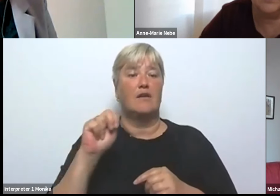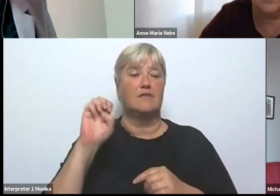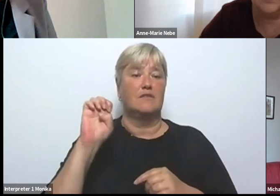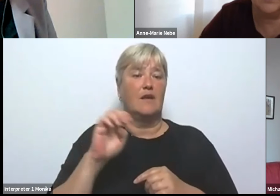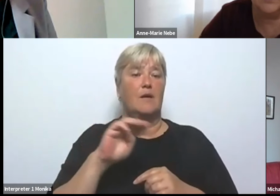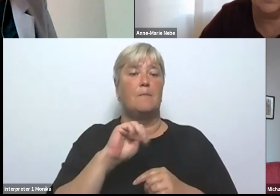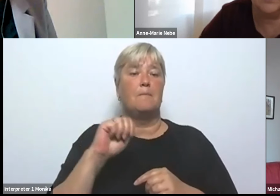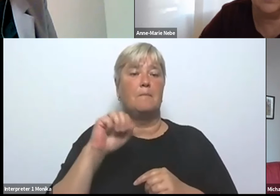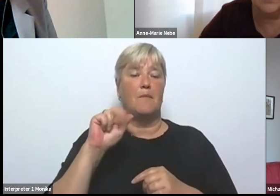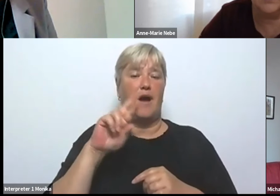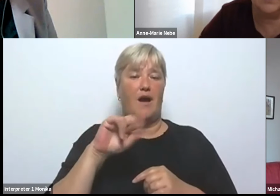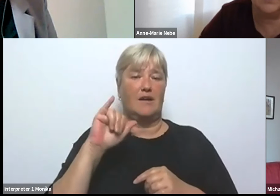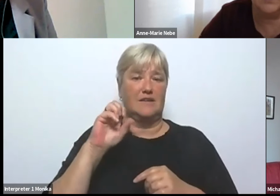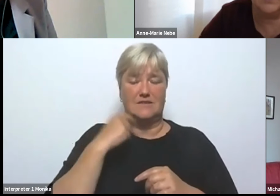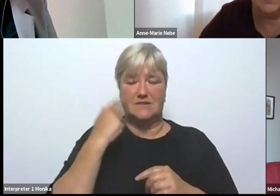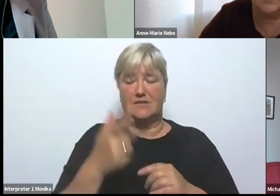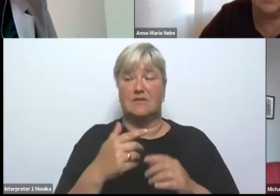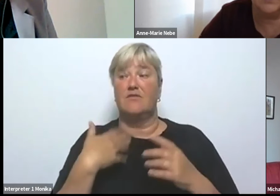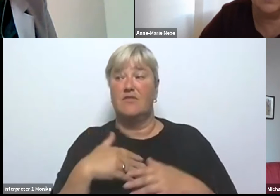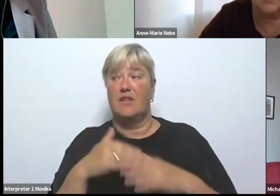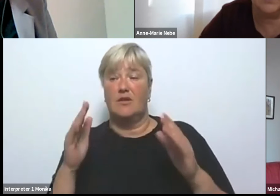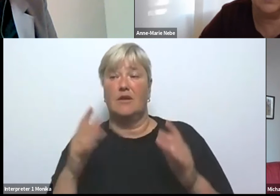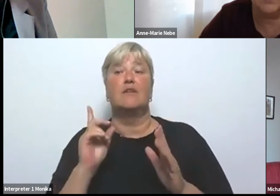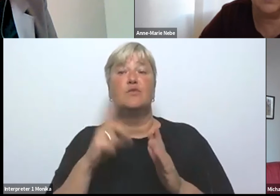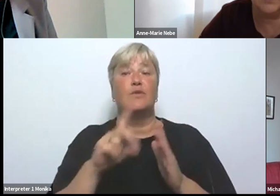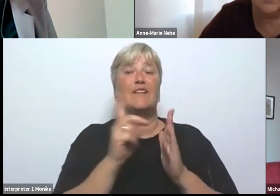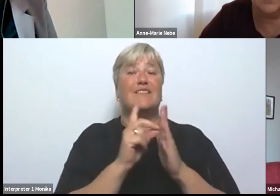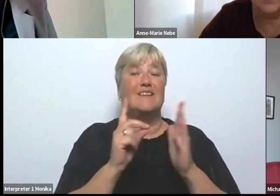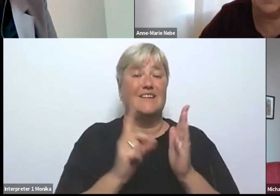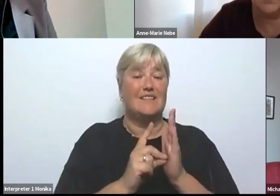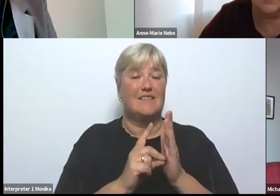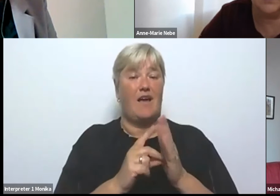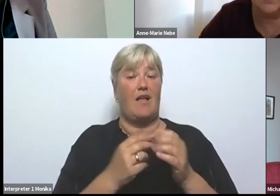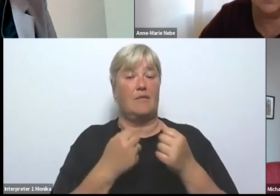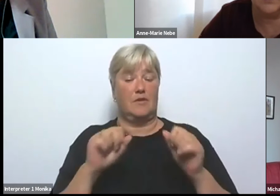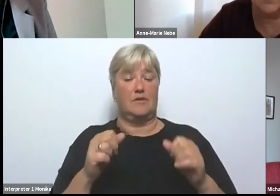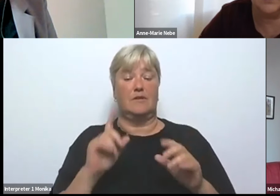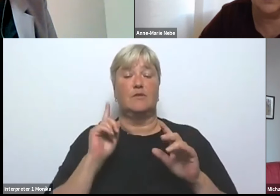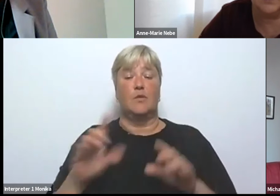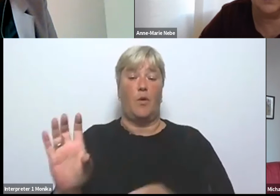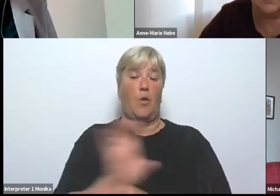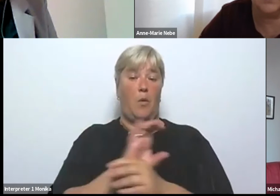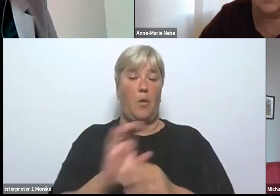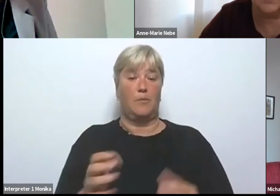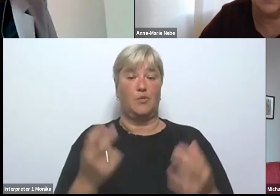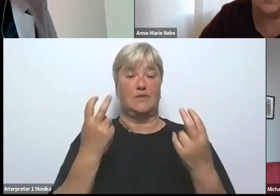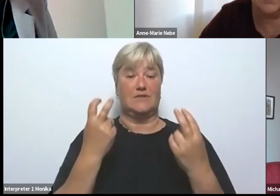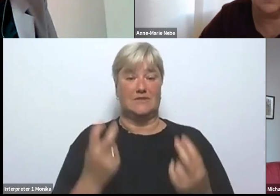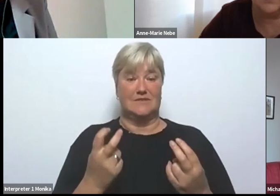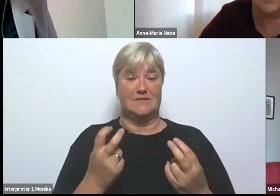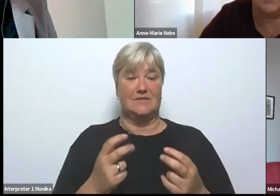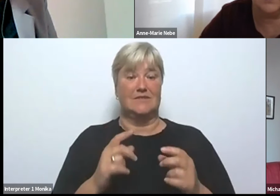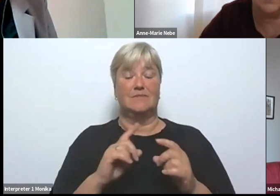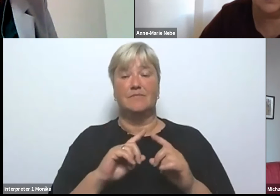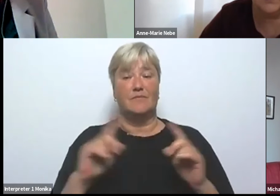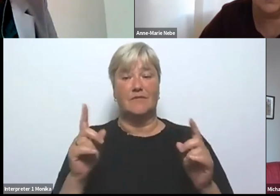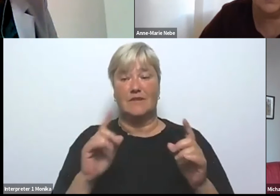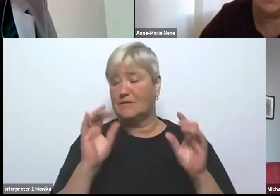halten wollen, dann ist das mit digitaler Barrierefreiheit gut zu machen, weil gerade vorm Rechner sitzen und nicht mit entsprechender Vergrößerung,